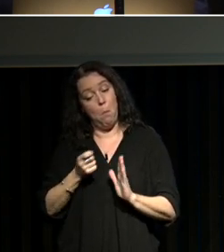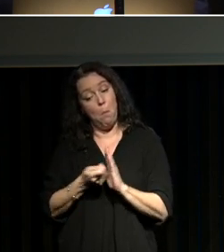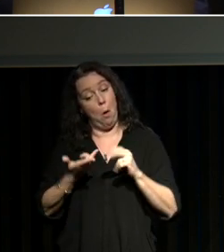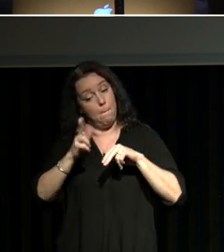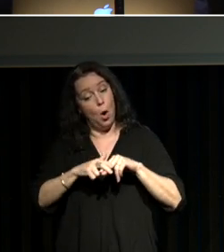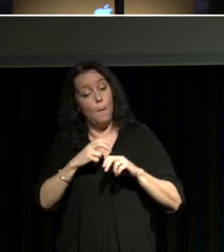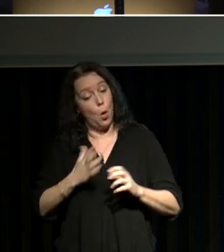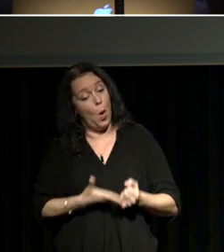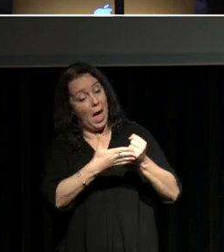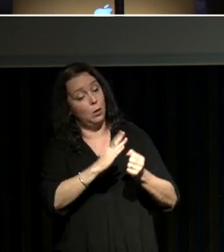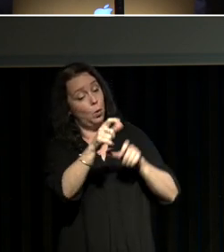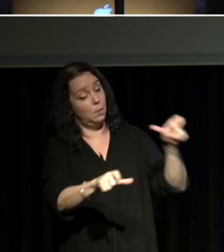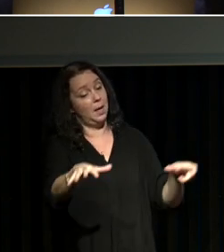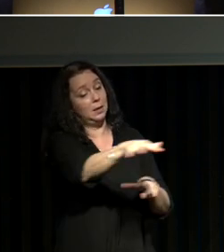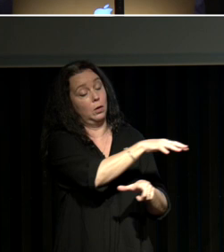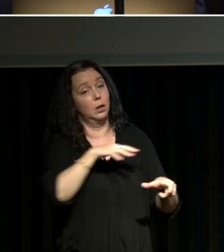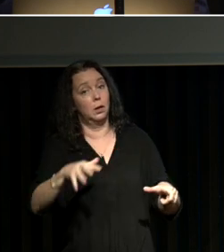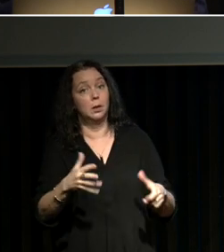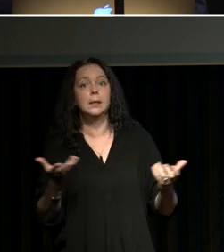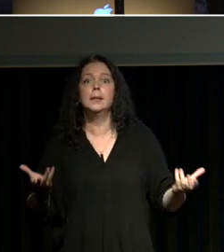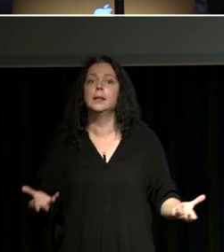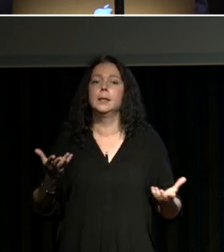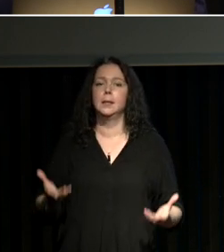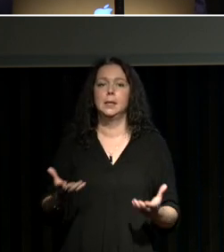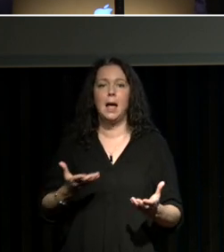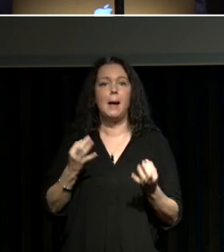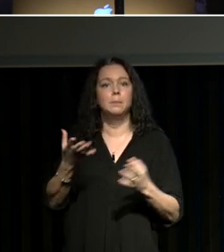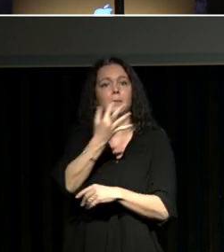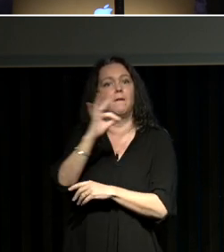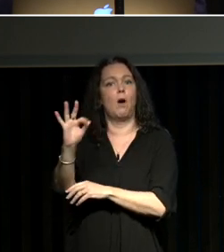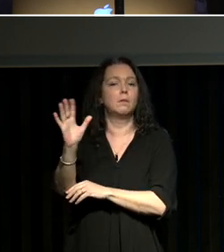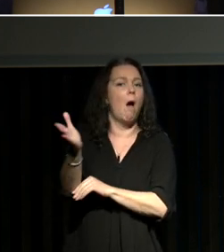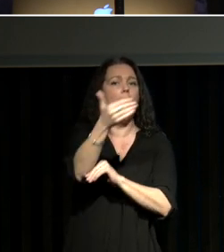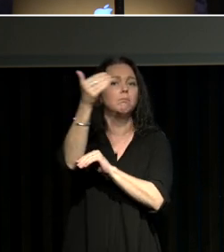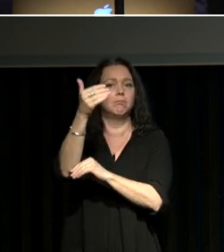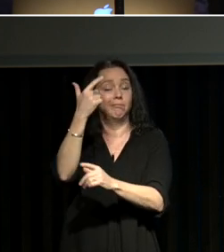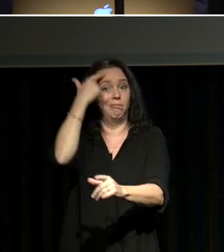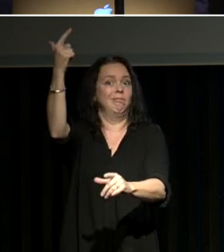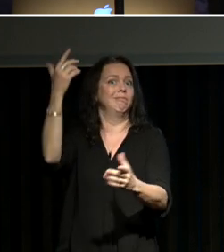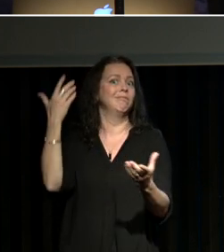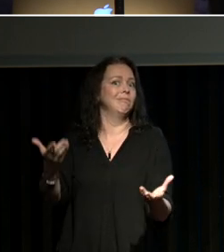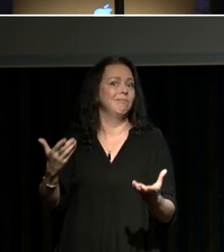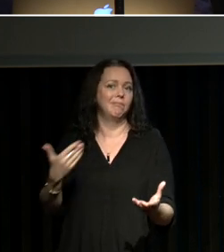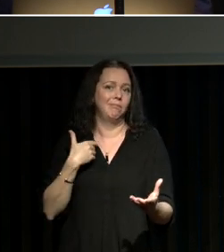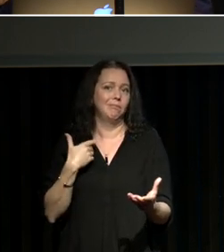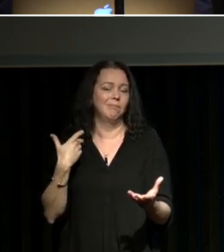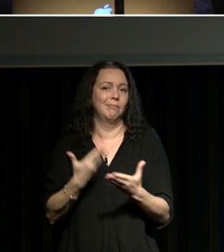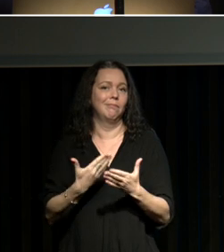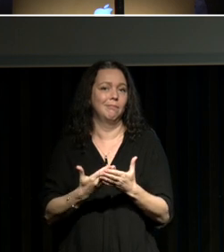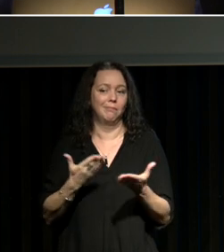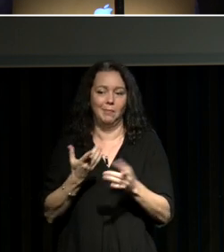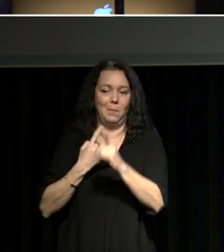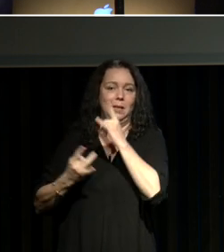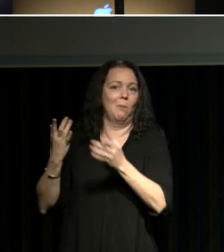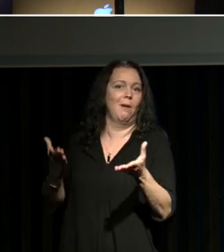autres. Et c'est vraiment le fruit de du génie français de penser les choses comme cela. Ce n'est pas